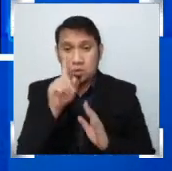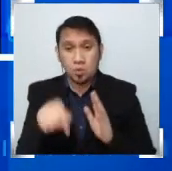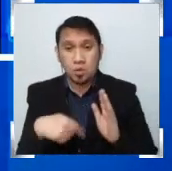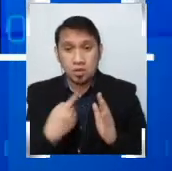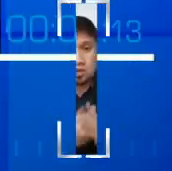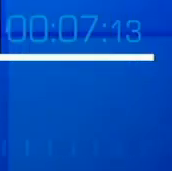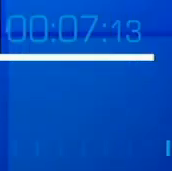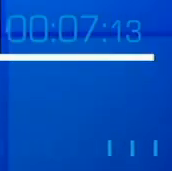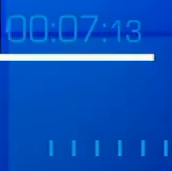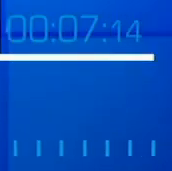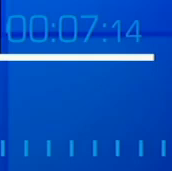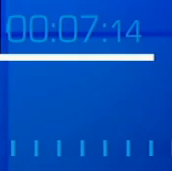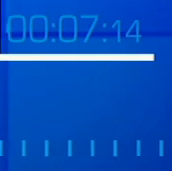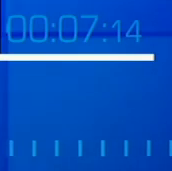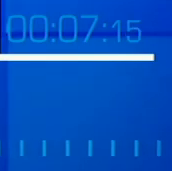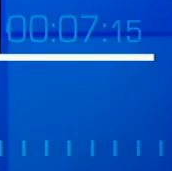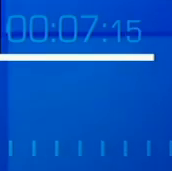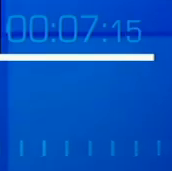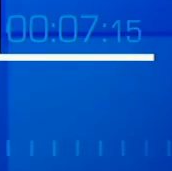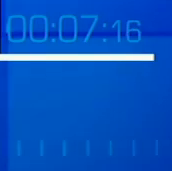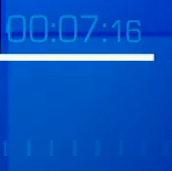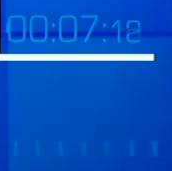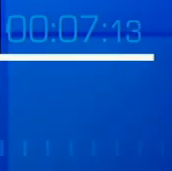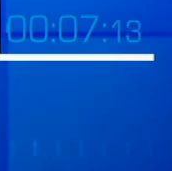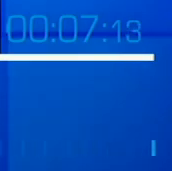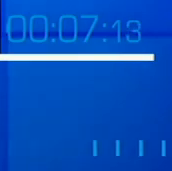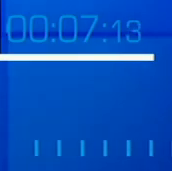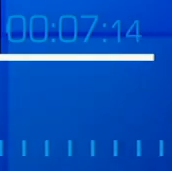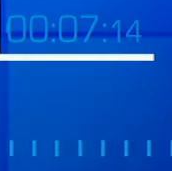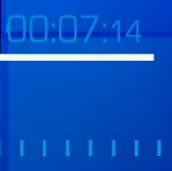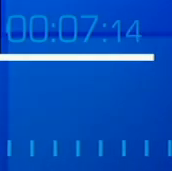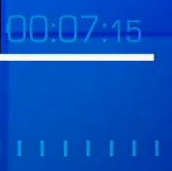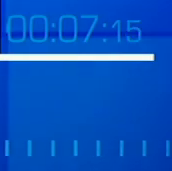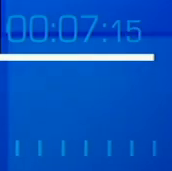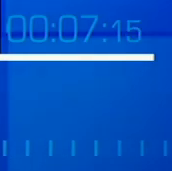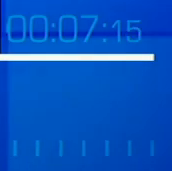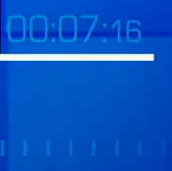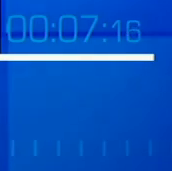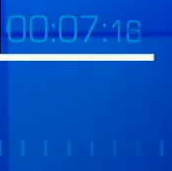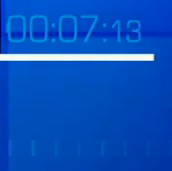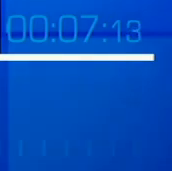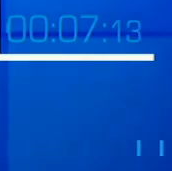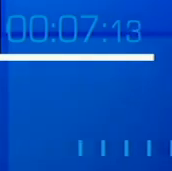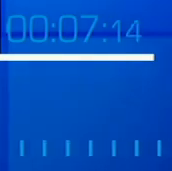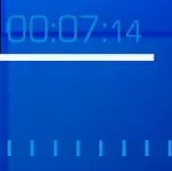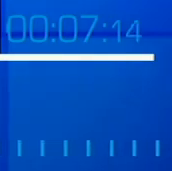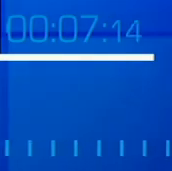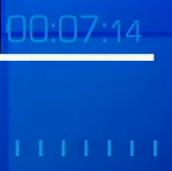sa mga terorista. Wala namang naiulat na casualty sa mga sundalo.